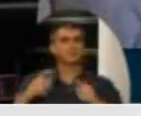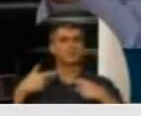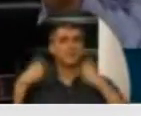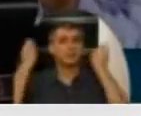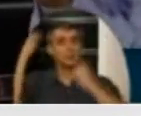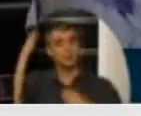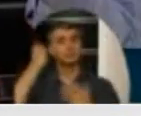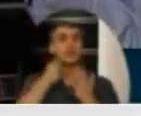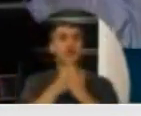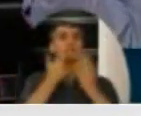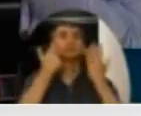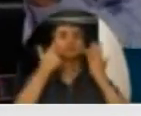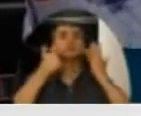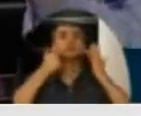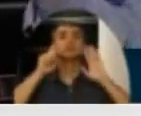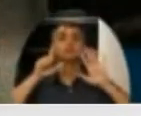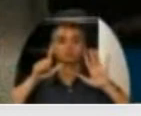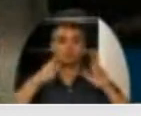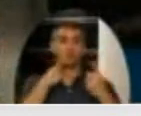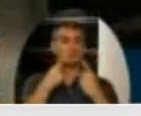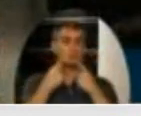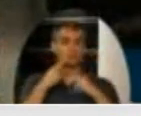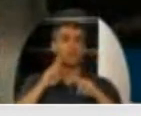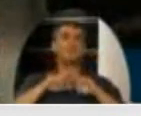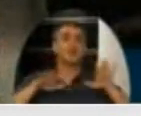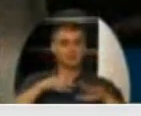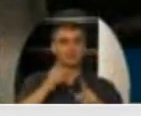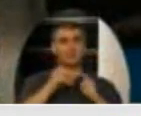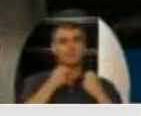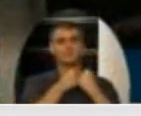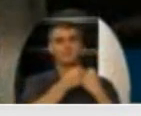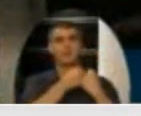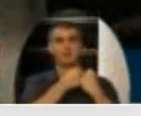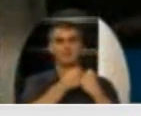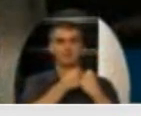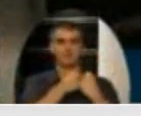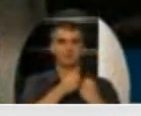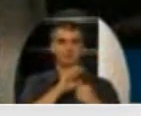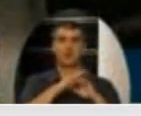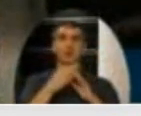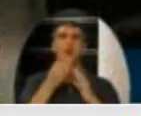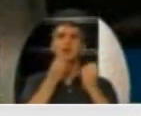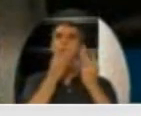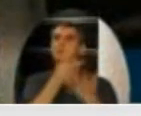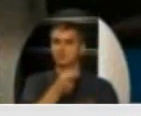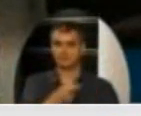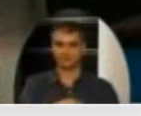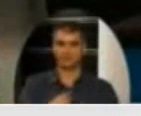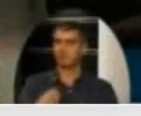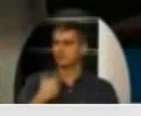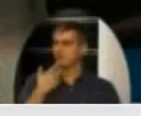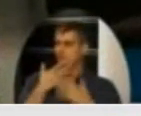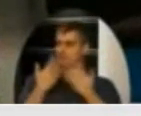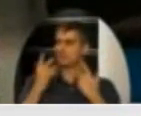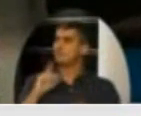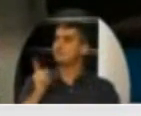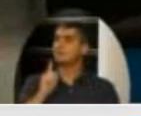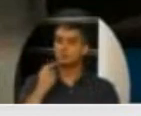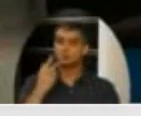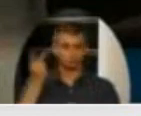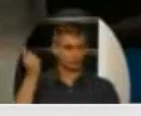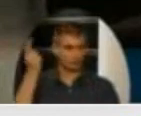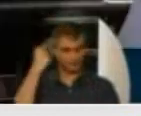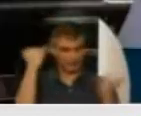שעד 67 למסע ומתן ועד הים במאבק. אחרי שאמרת את כל המסרים האלה, אני אחדד את הדברים של צה"ל. וכל מי שילך